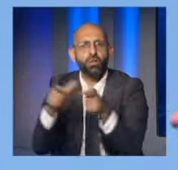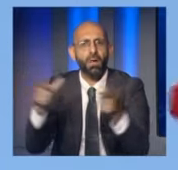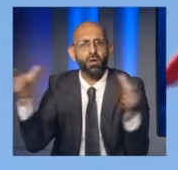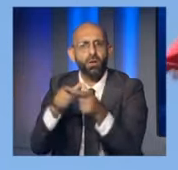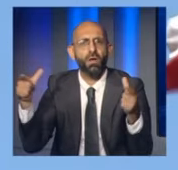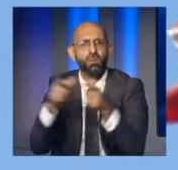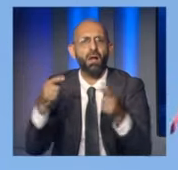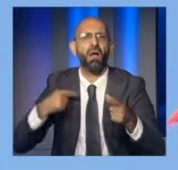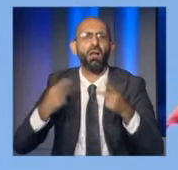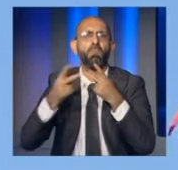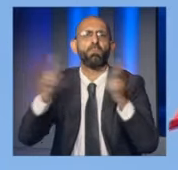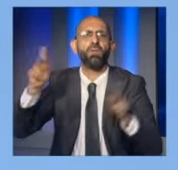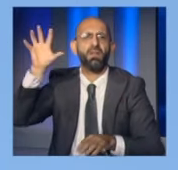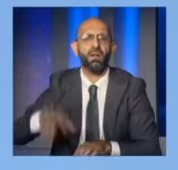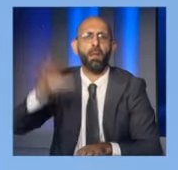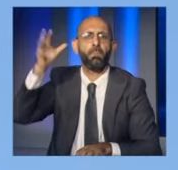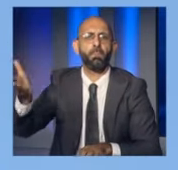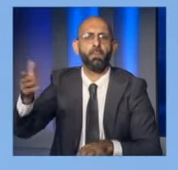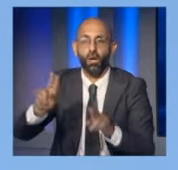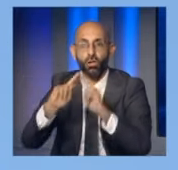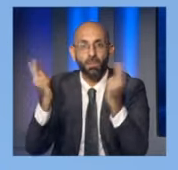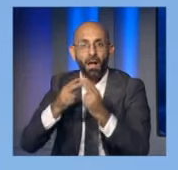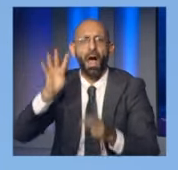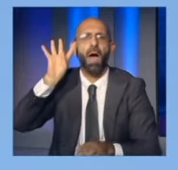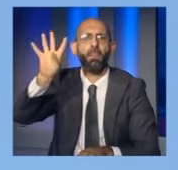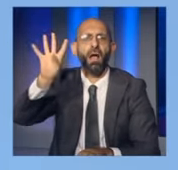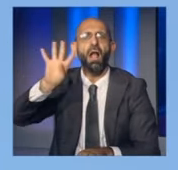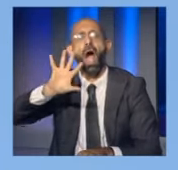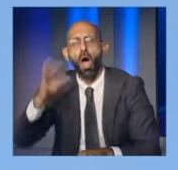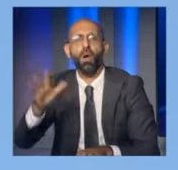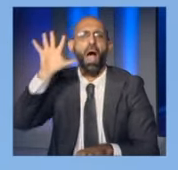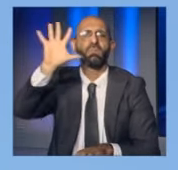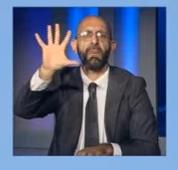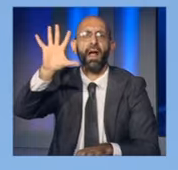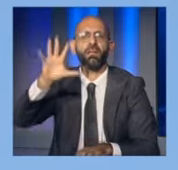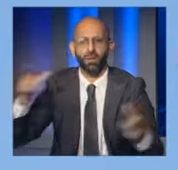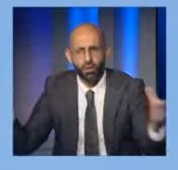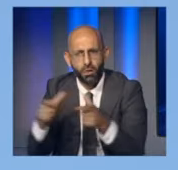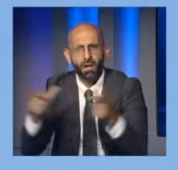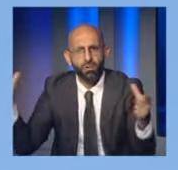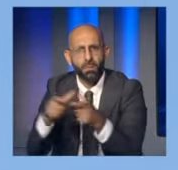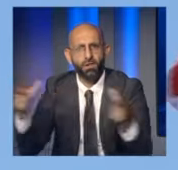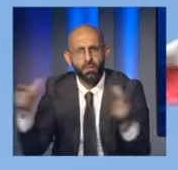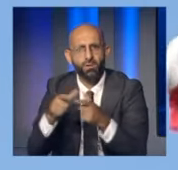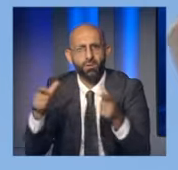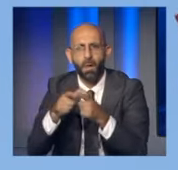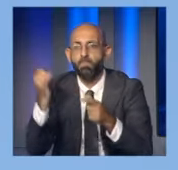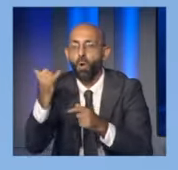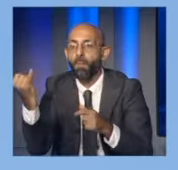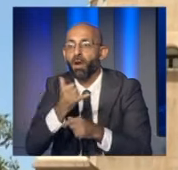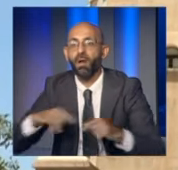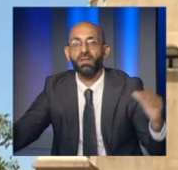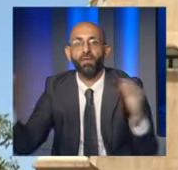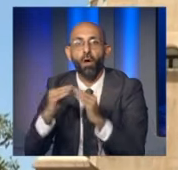المفرغة، مؤكدا وجوب عقد جلسات انتخابية متتالية على أن تعقد كل جلسة لأربع أو